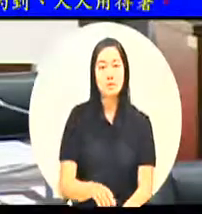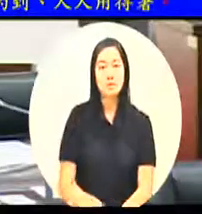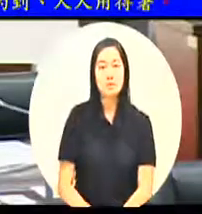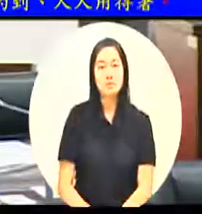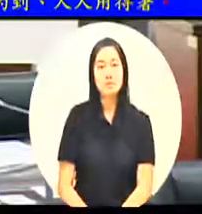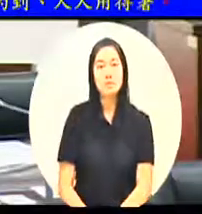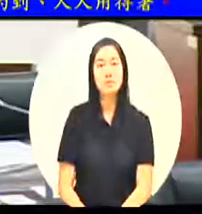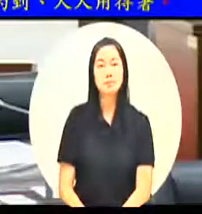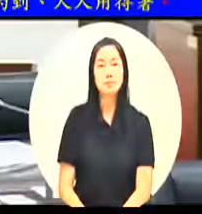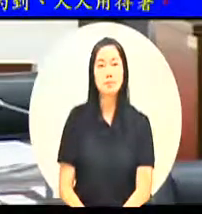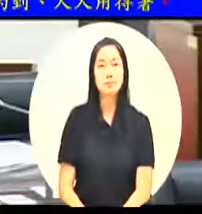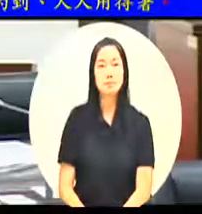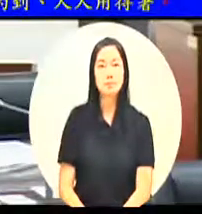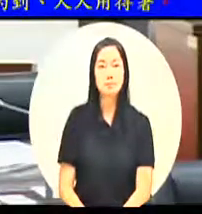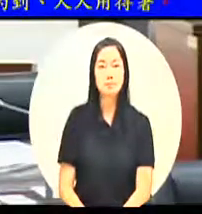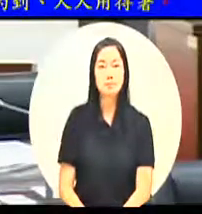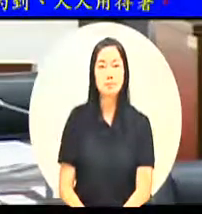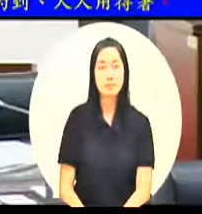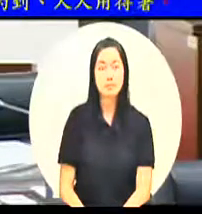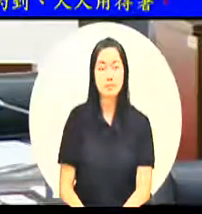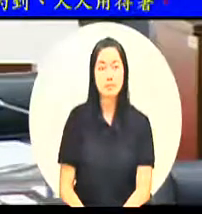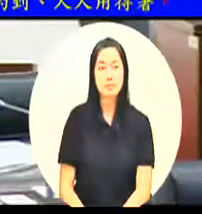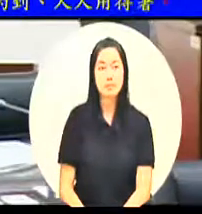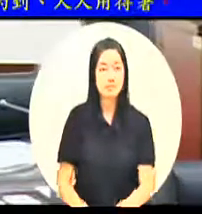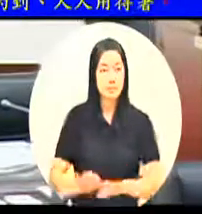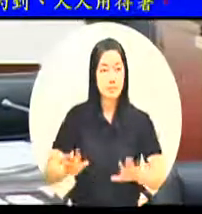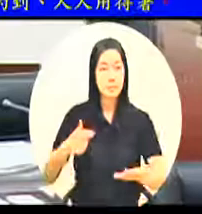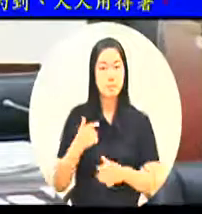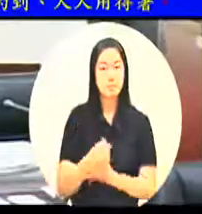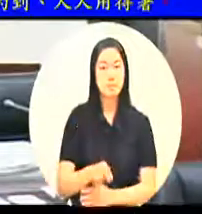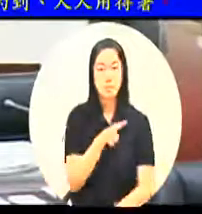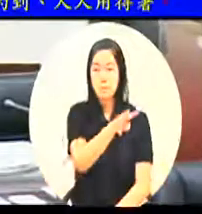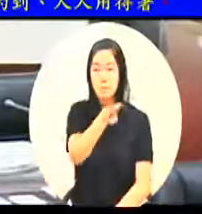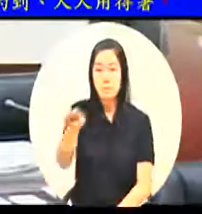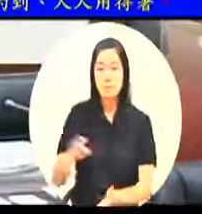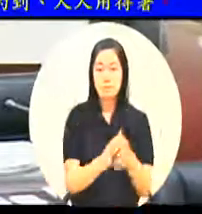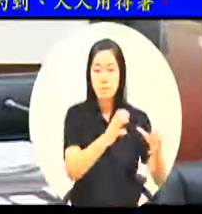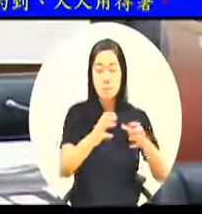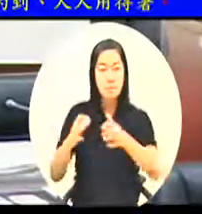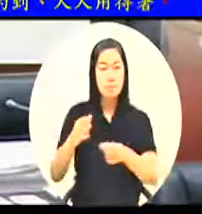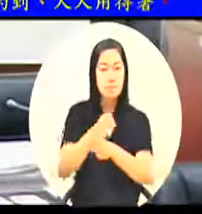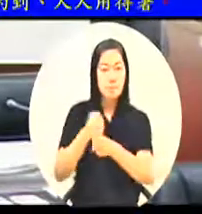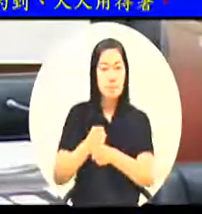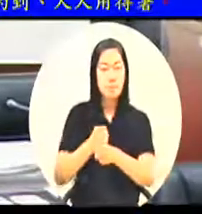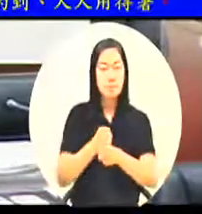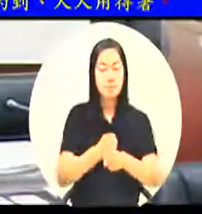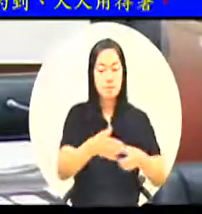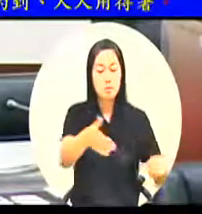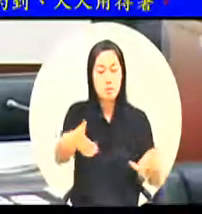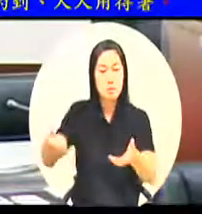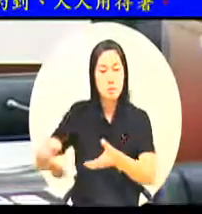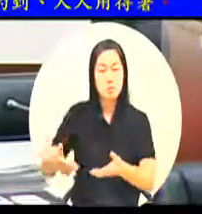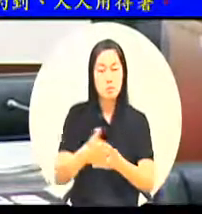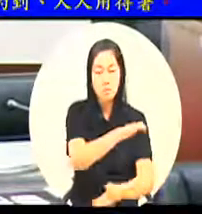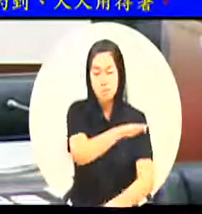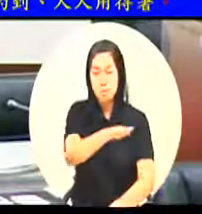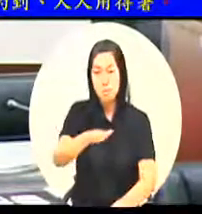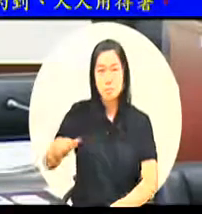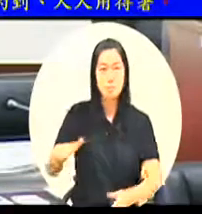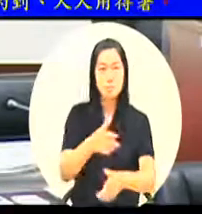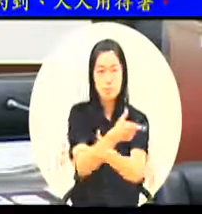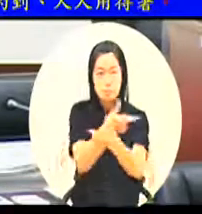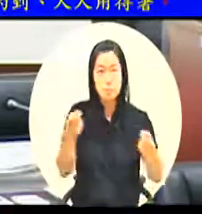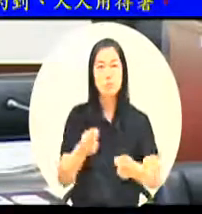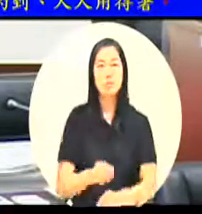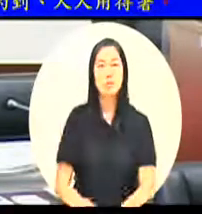紧。所以我的结论，按所有的建设一定要均衡发展，所有的建设要强调均衡发展。